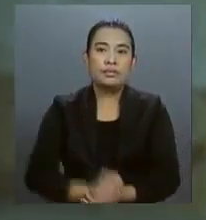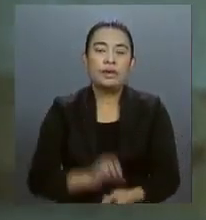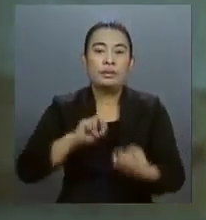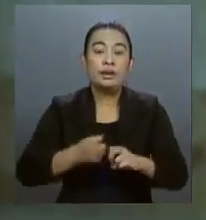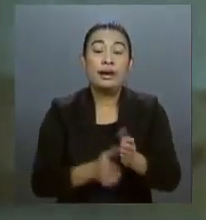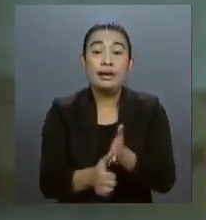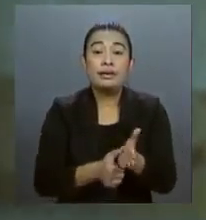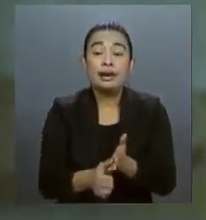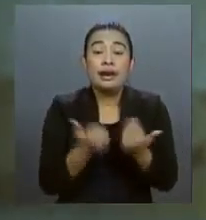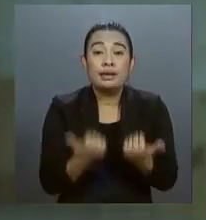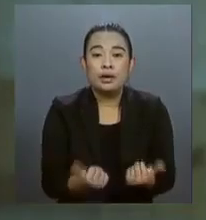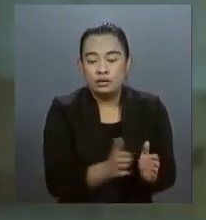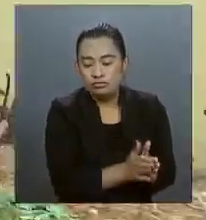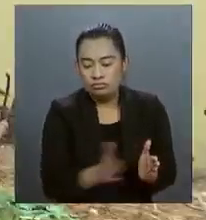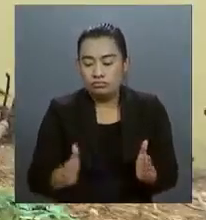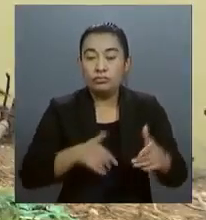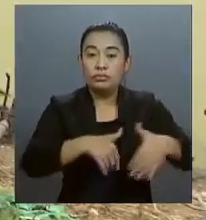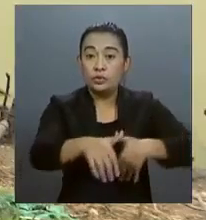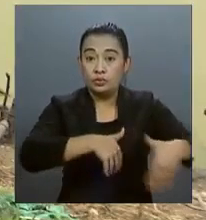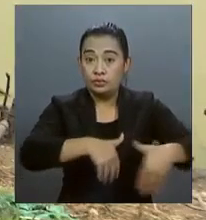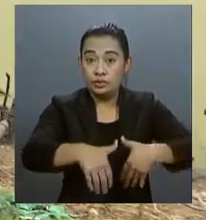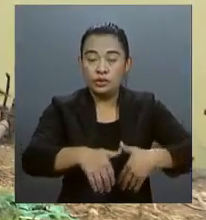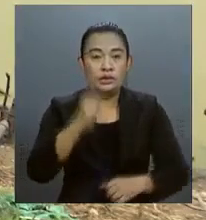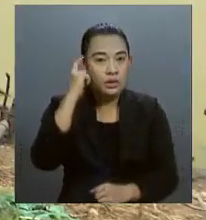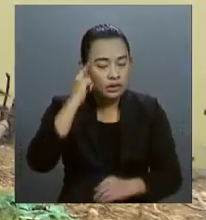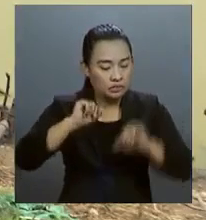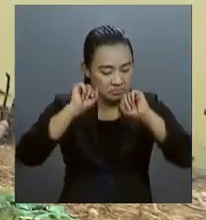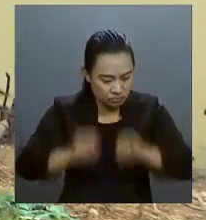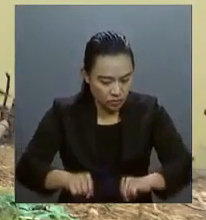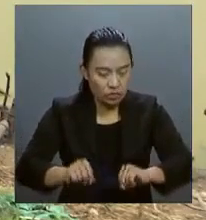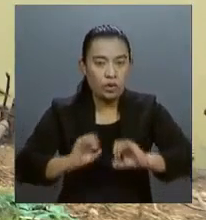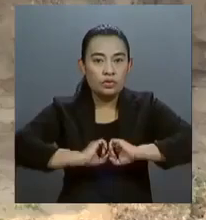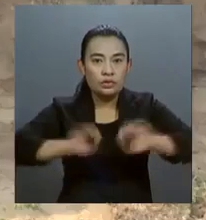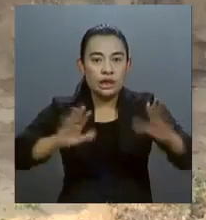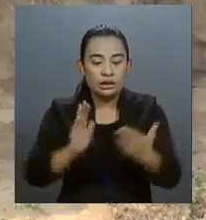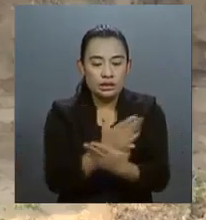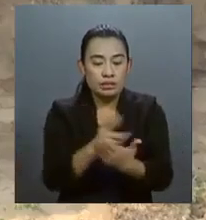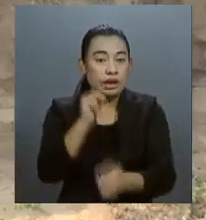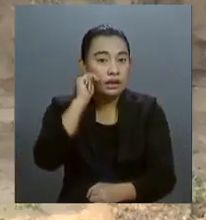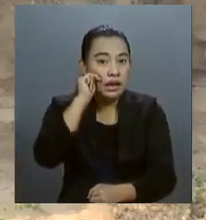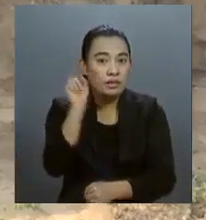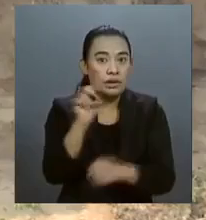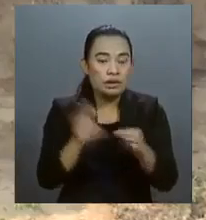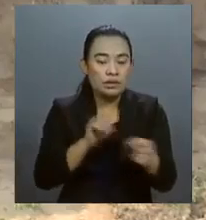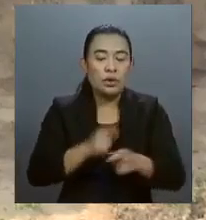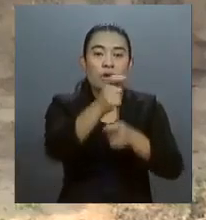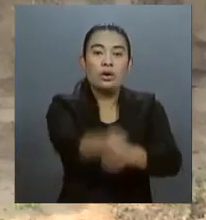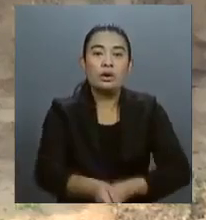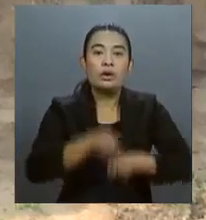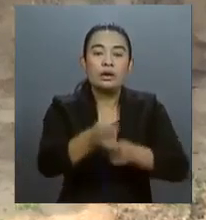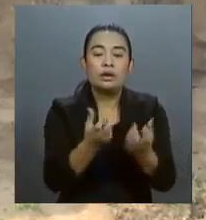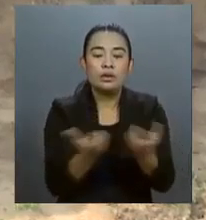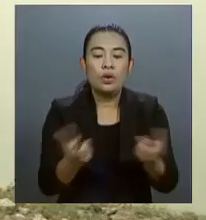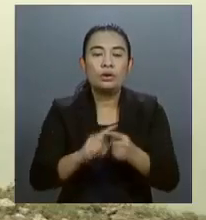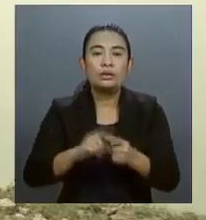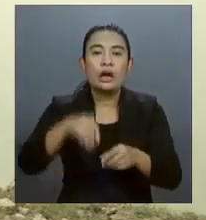ลังจากนี้ชุมชนต่างๆต้องวางกติกาการแบ่งน้ำให้ชัดเจนเพื่อประคองให้พืชผลทางการเกษตรอยู่รอดพ้นช่วงฤดูแล้